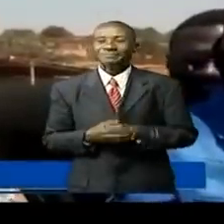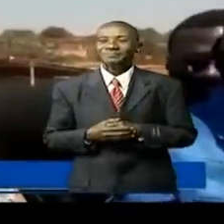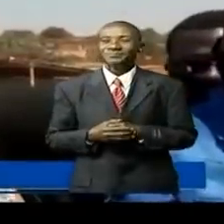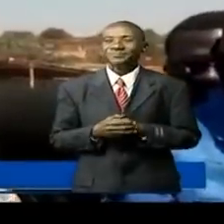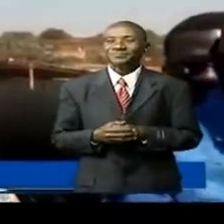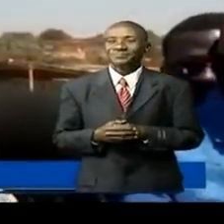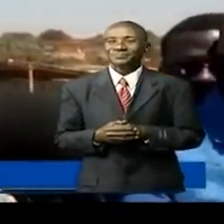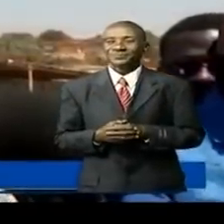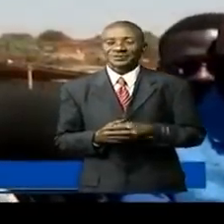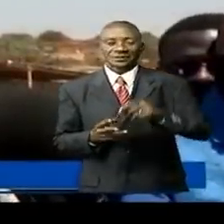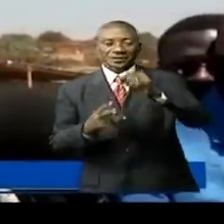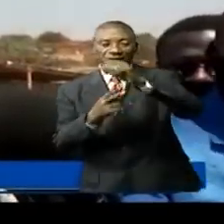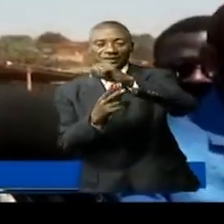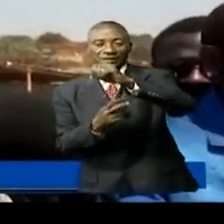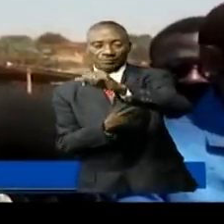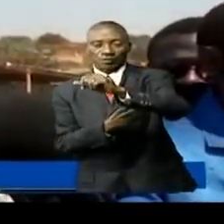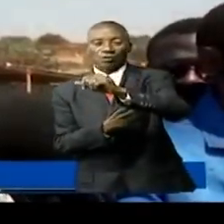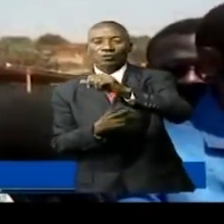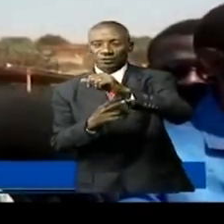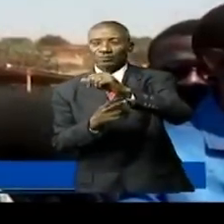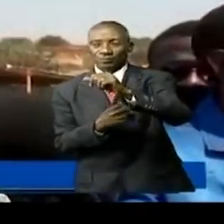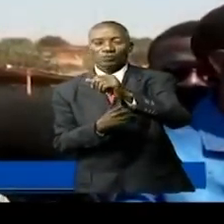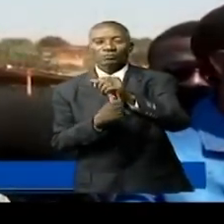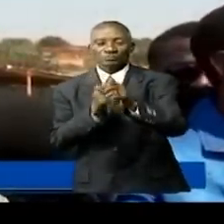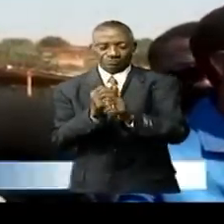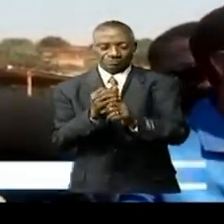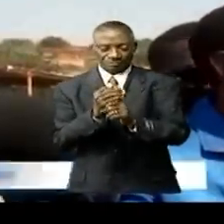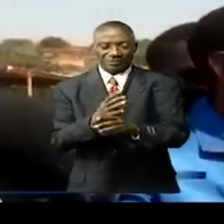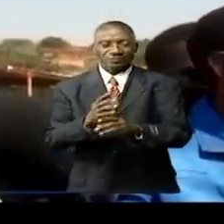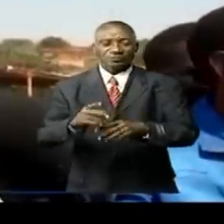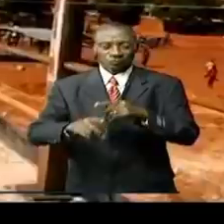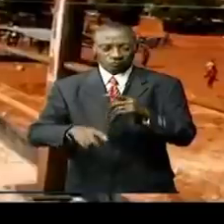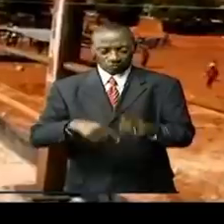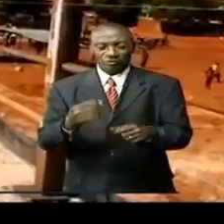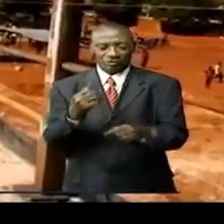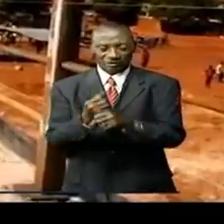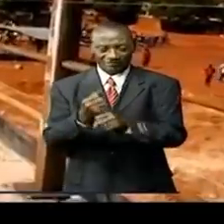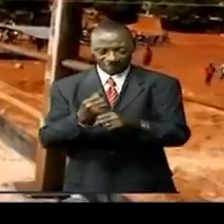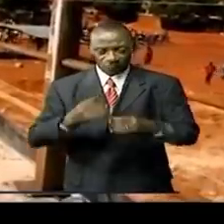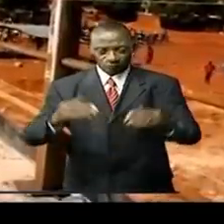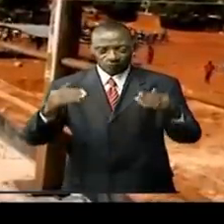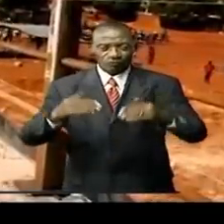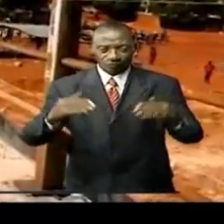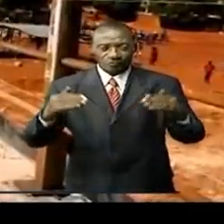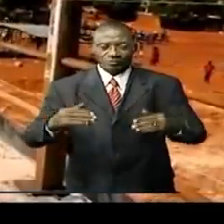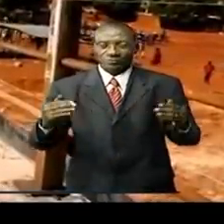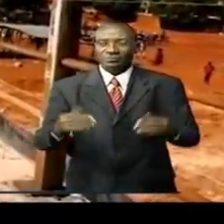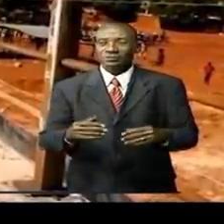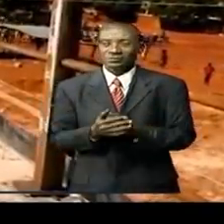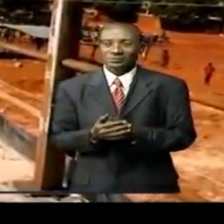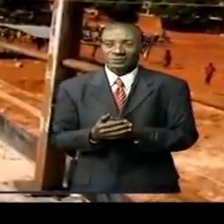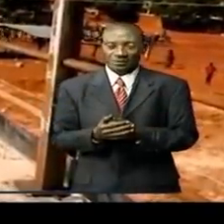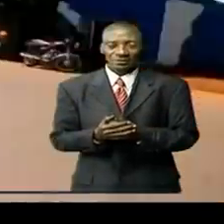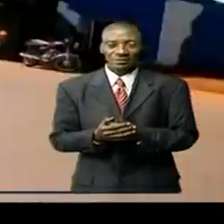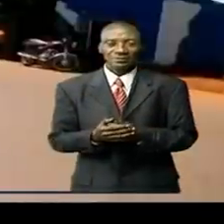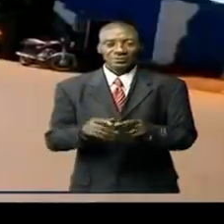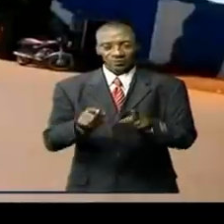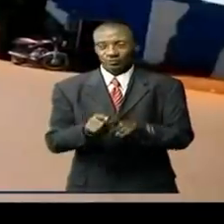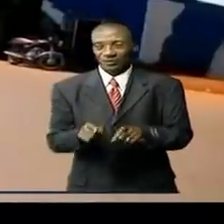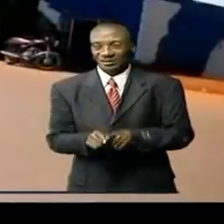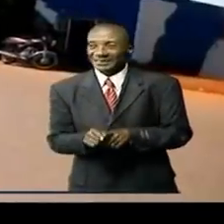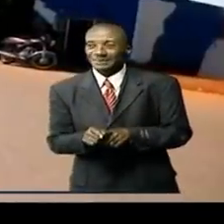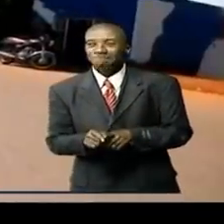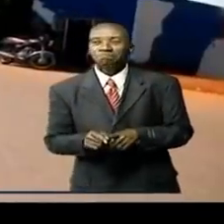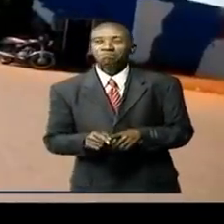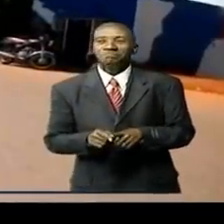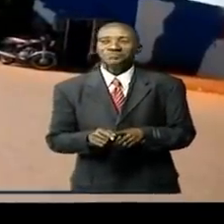fini. Nous sommes en train de monter des voies de protection comme des garde-fous et de raccordement avec la route. Cela va